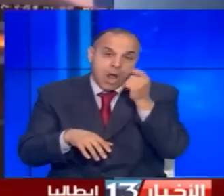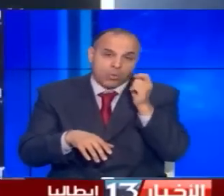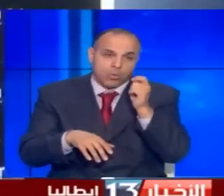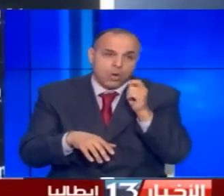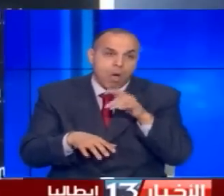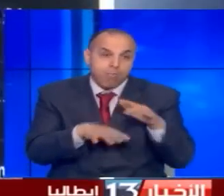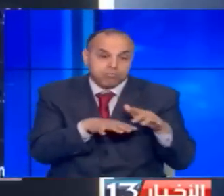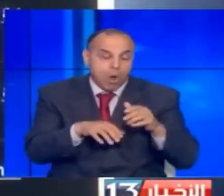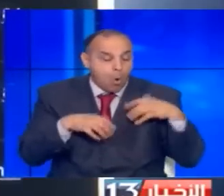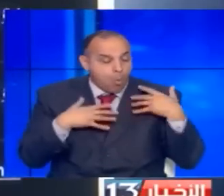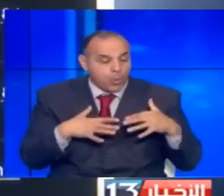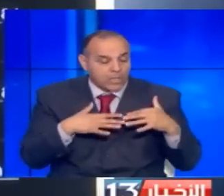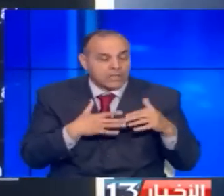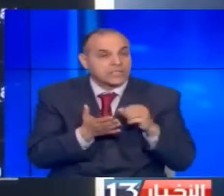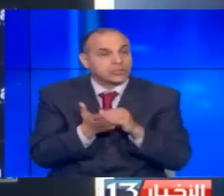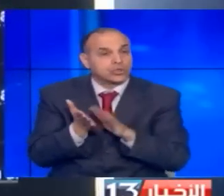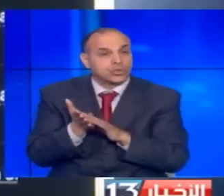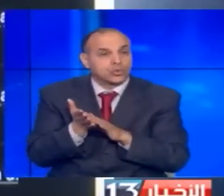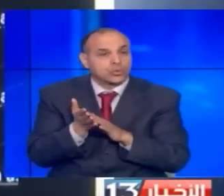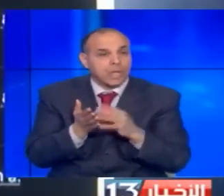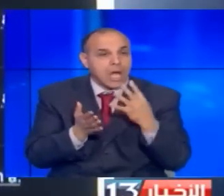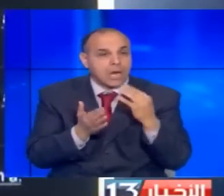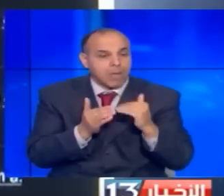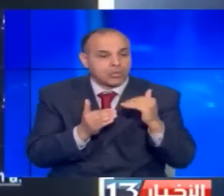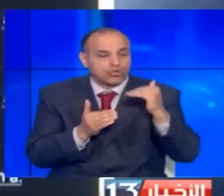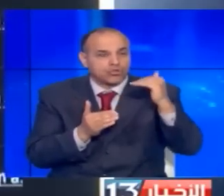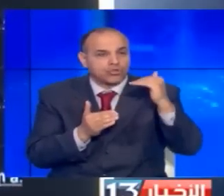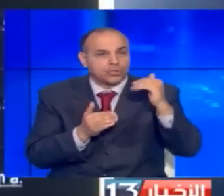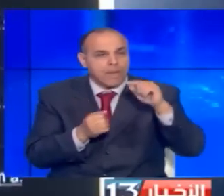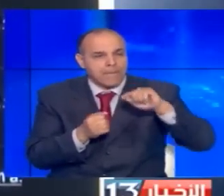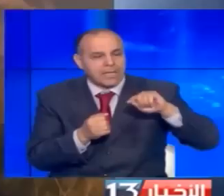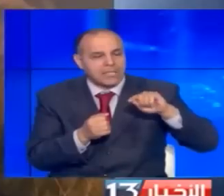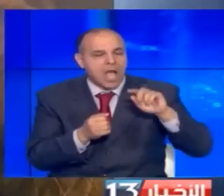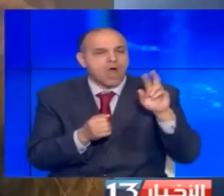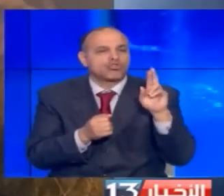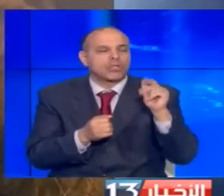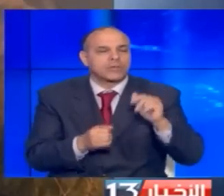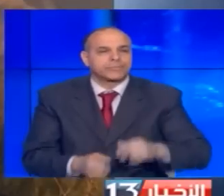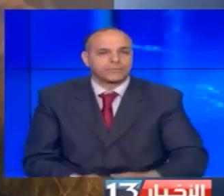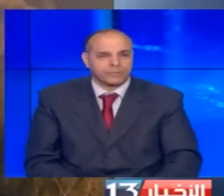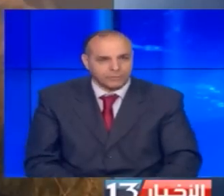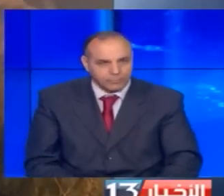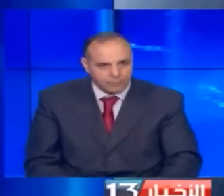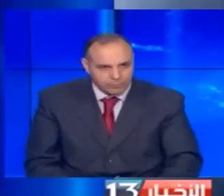أقوى الهزات سجلت 4 درجات بمقياس ريشتر.